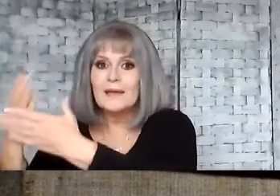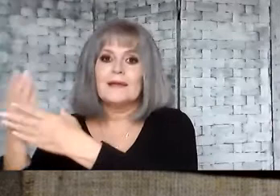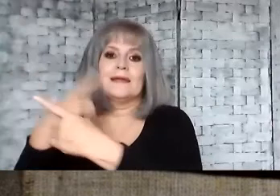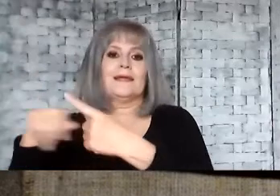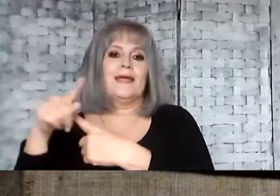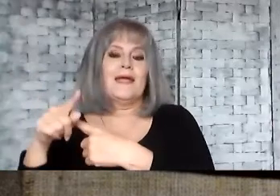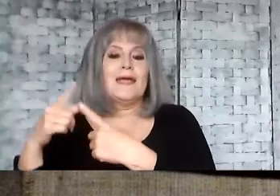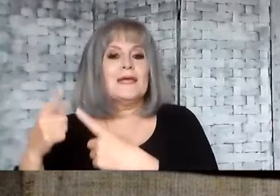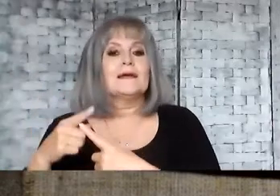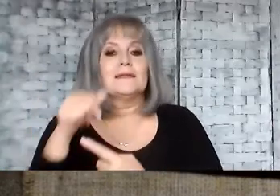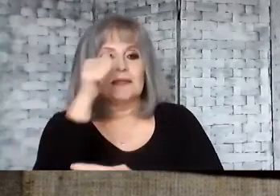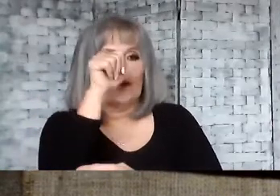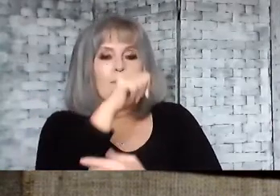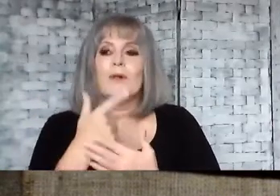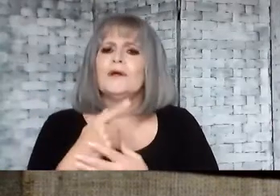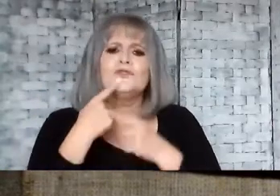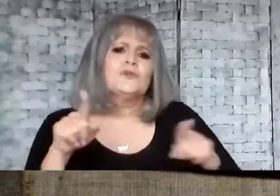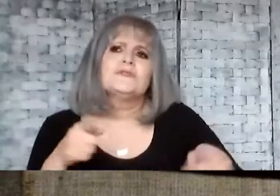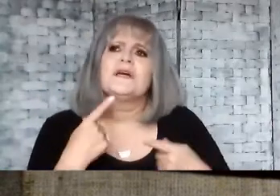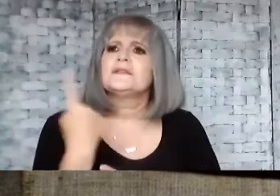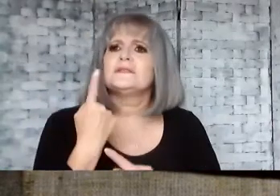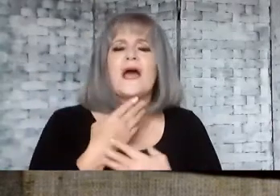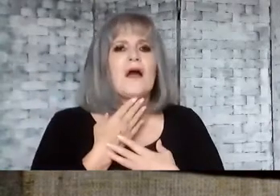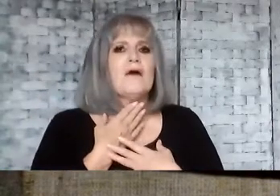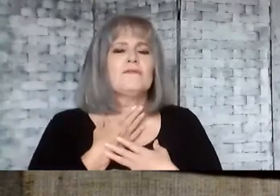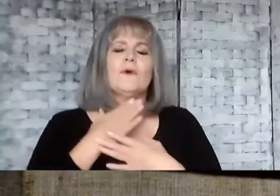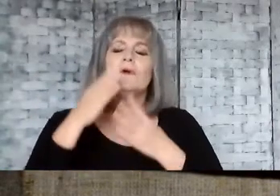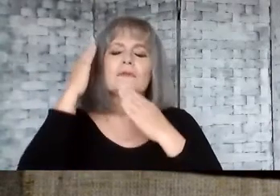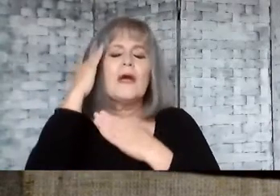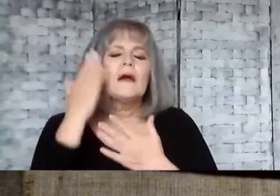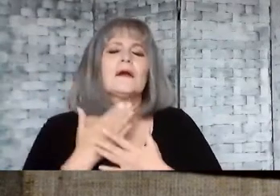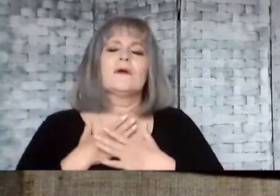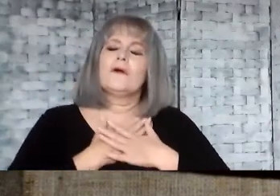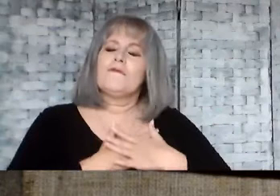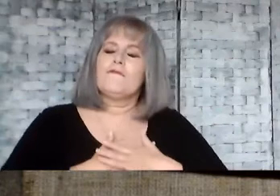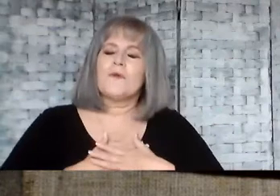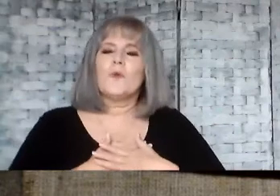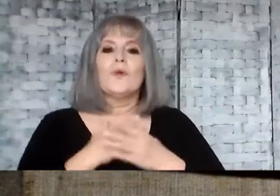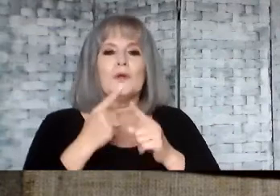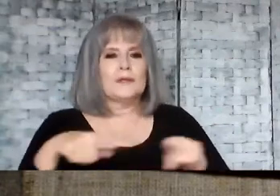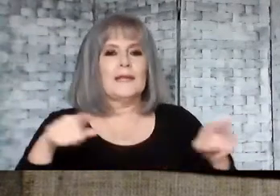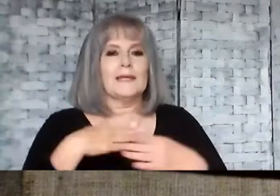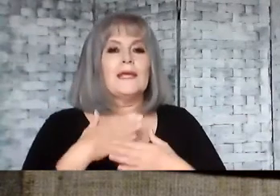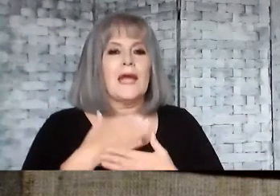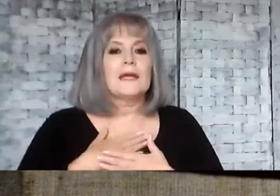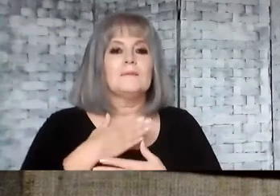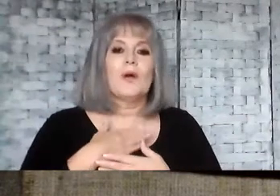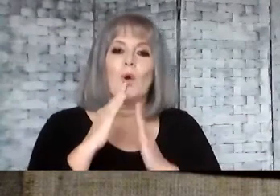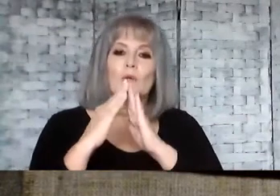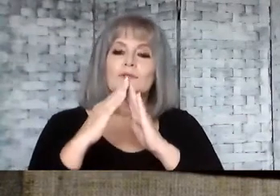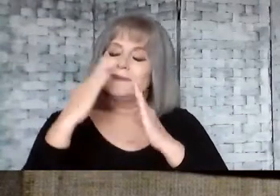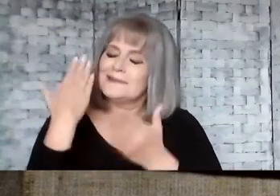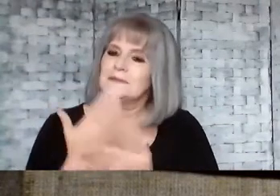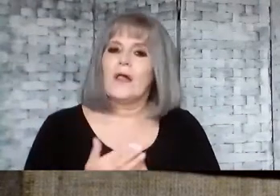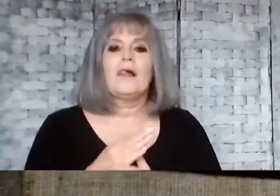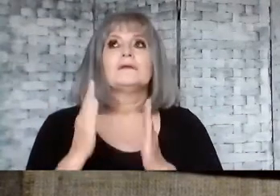jy nog tyd het, great, ons sing saam, of ons neerie saam, of ons neem deel op wat die manier ook al aan die volgende liedjie. Ek in my